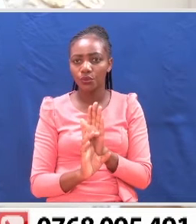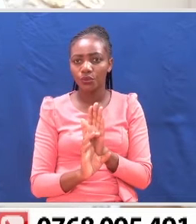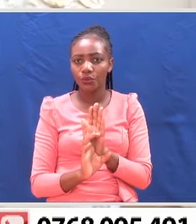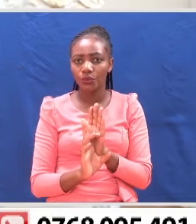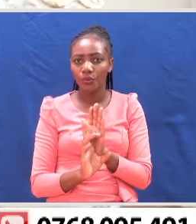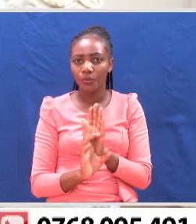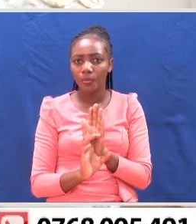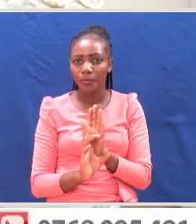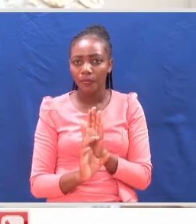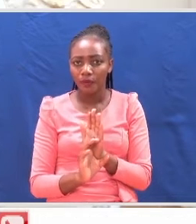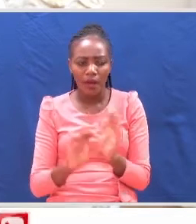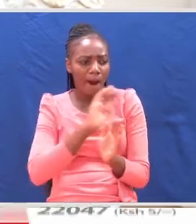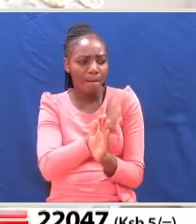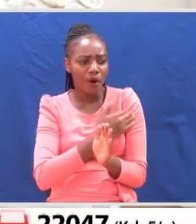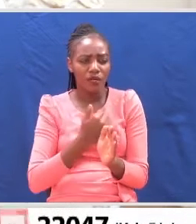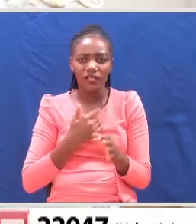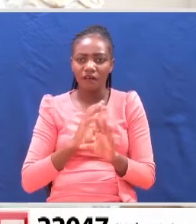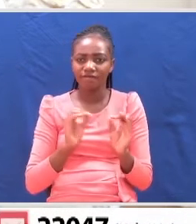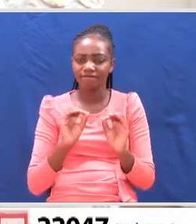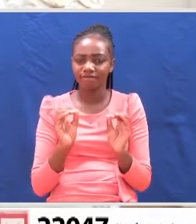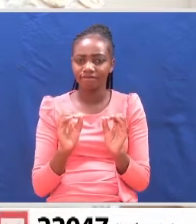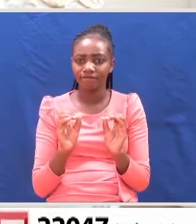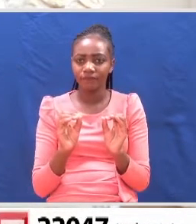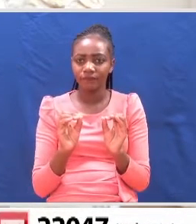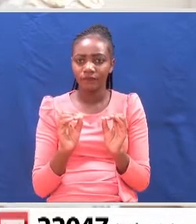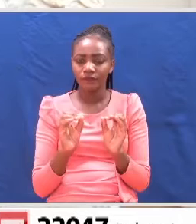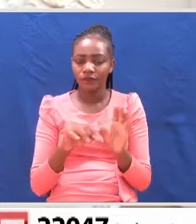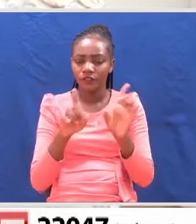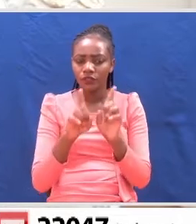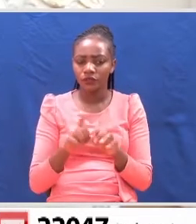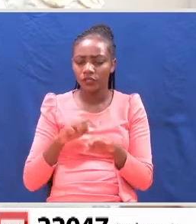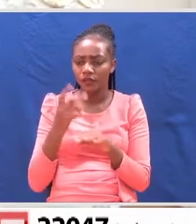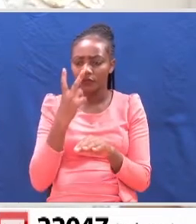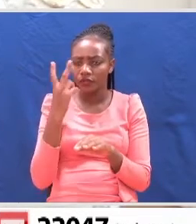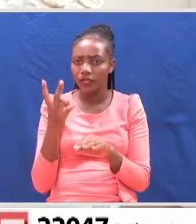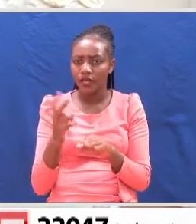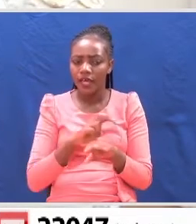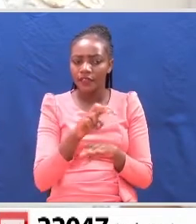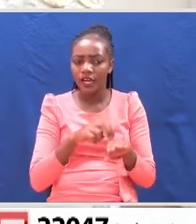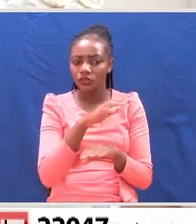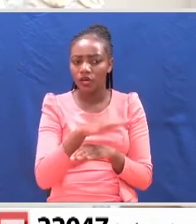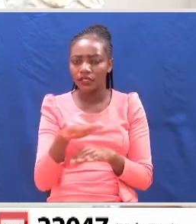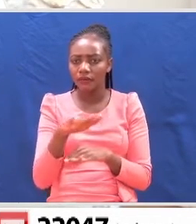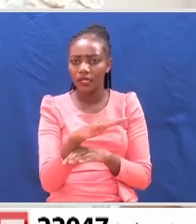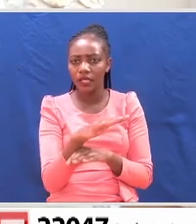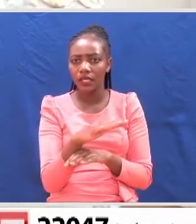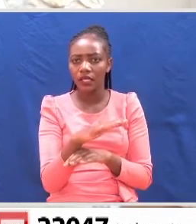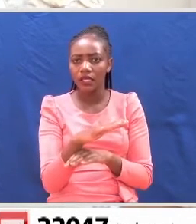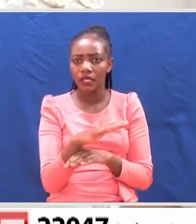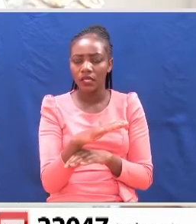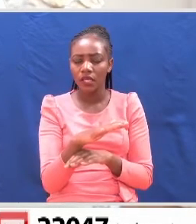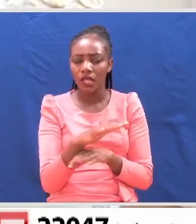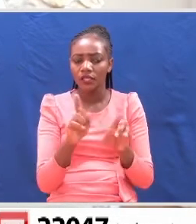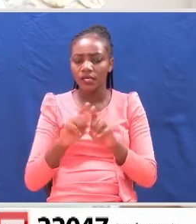hata limenyang'anywa mamlaka ambalo ni bunge la Senate. Ukiangalia jinsi ambavyo bunge la kitaifa litakuwa na jinsi